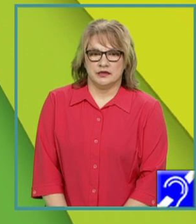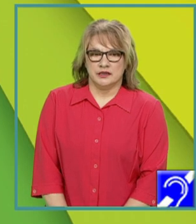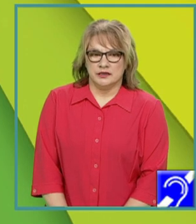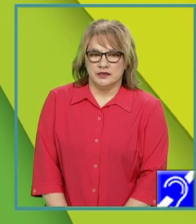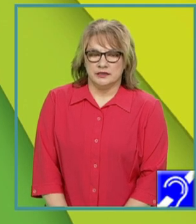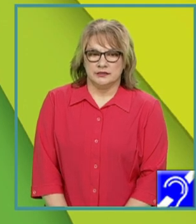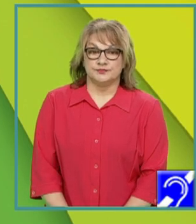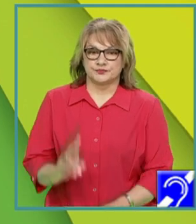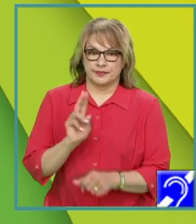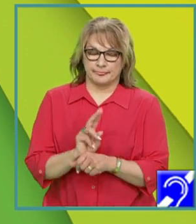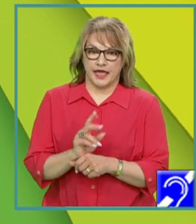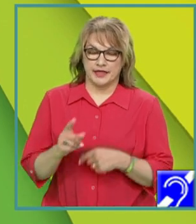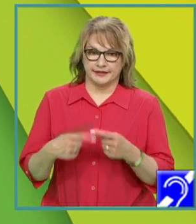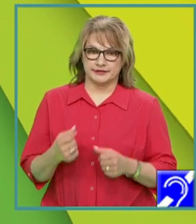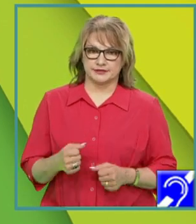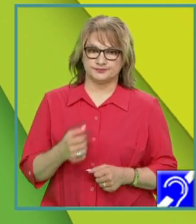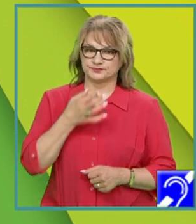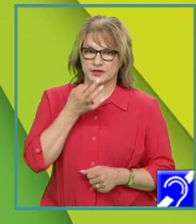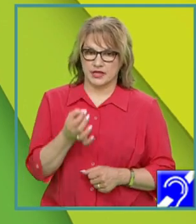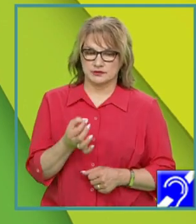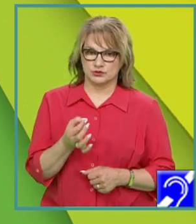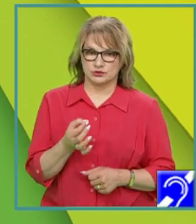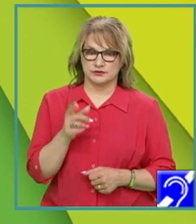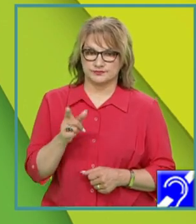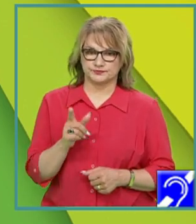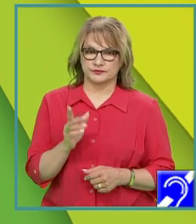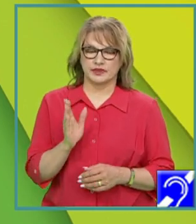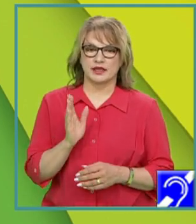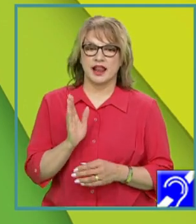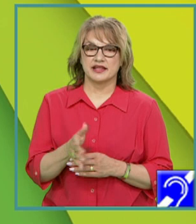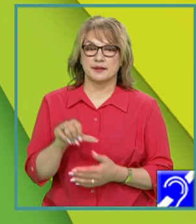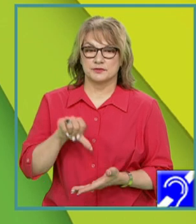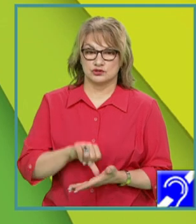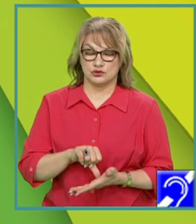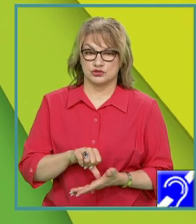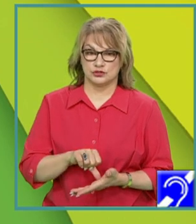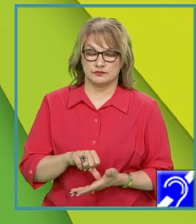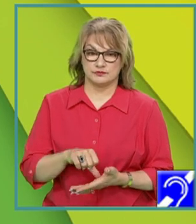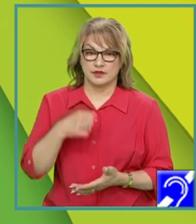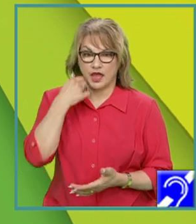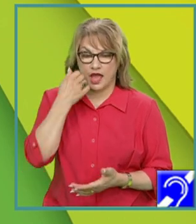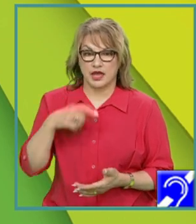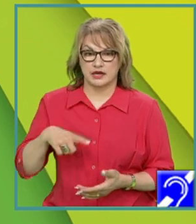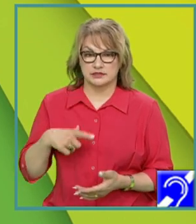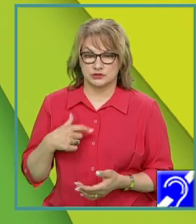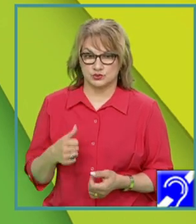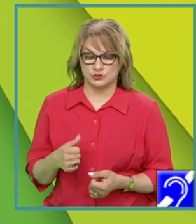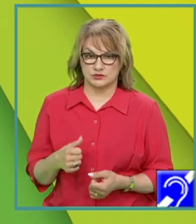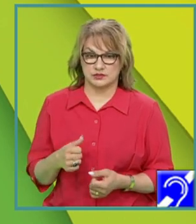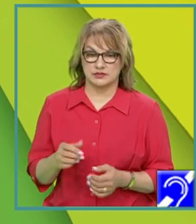attention am spus așa că zi Nile mijlocii care sunt